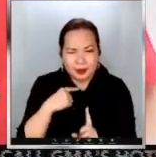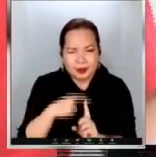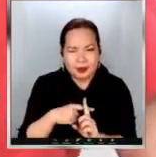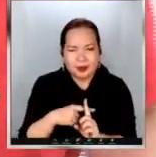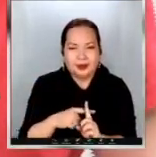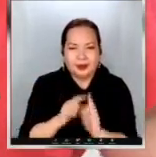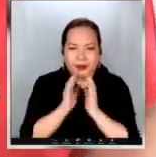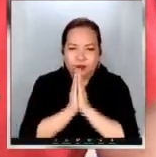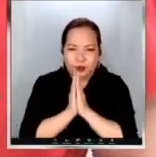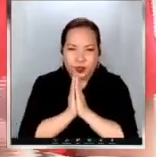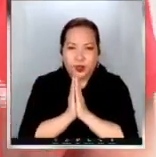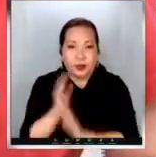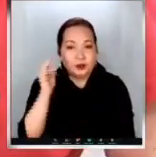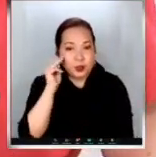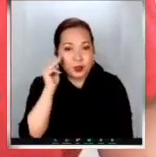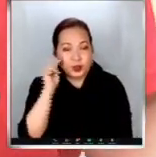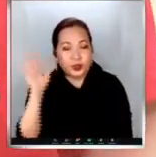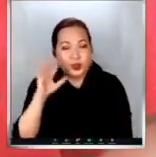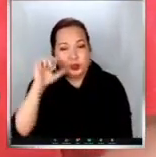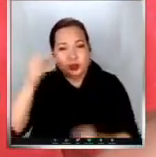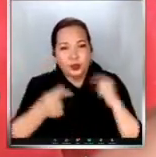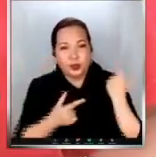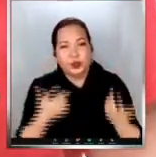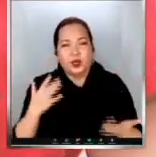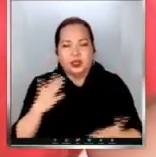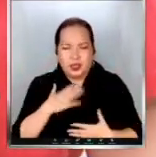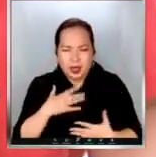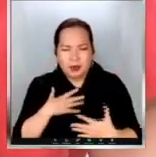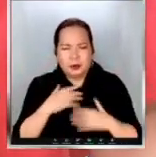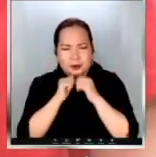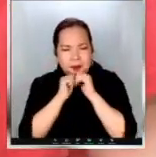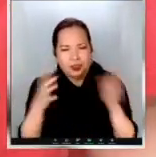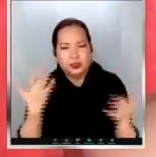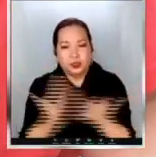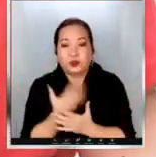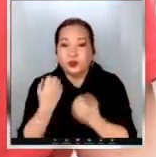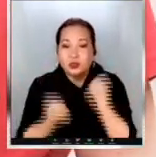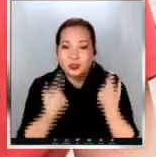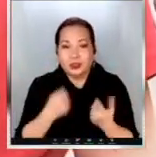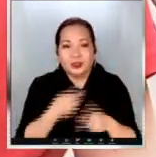inyo ng isang manigong at masaganang bagong taon. Nakatutok, 24 Oras.